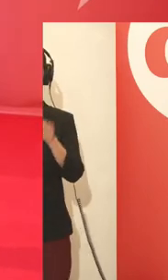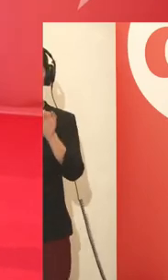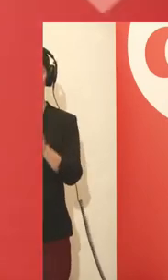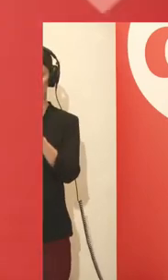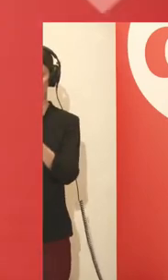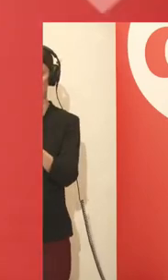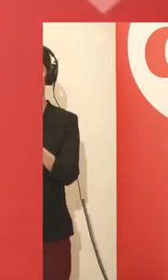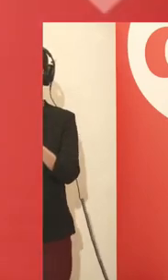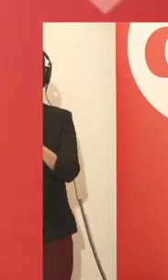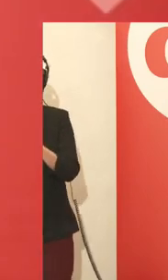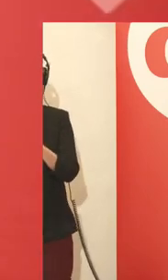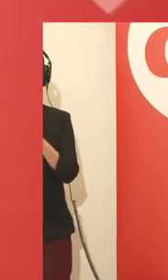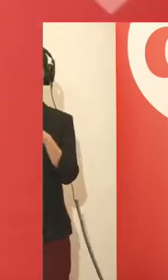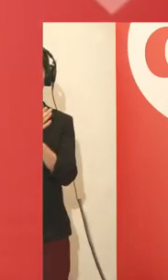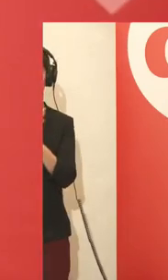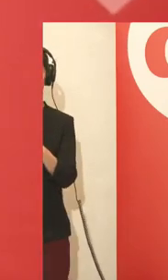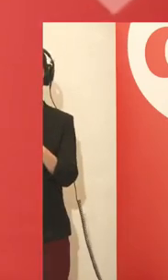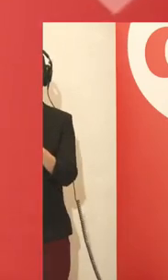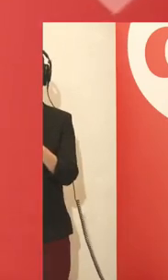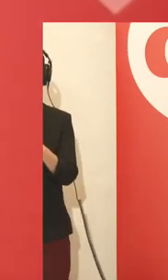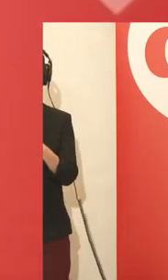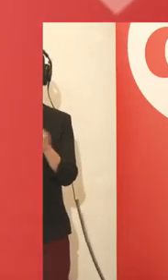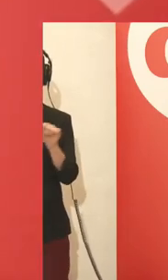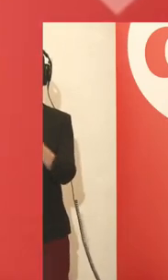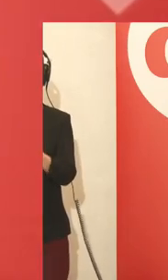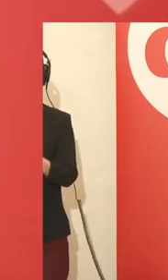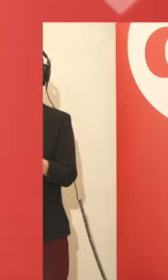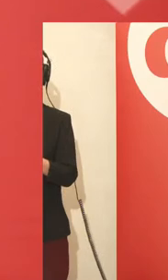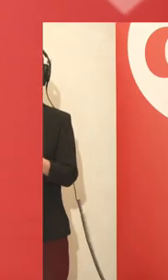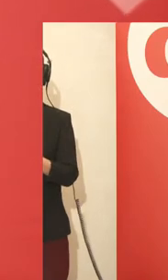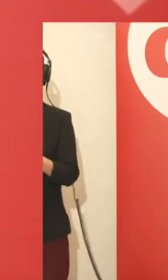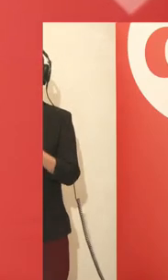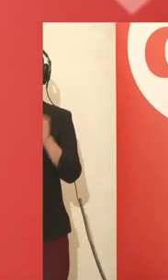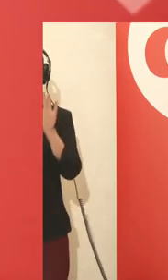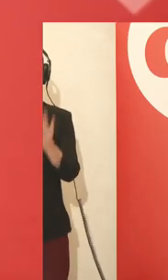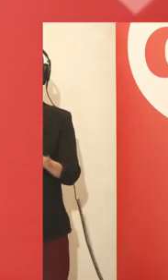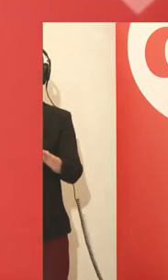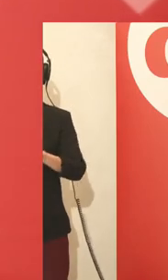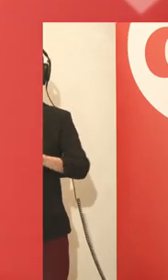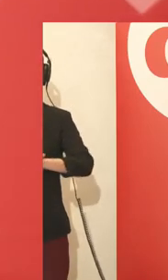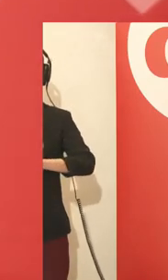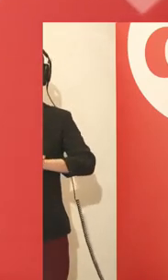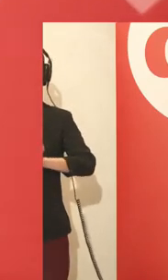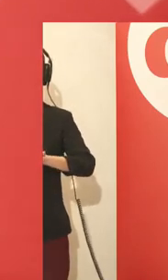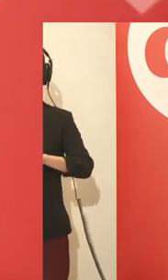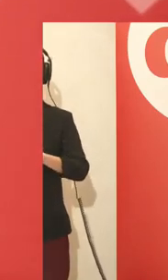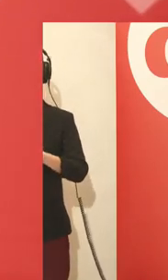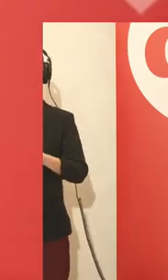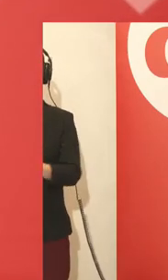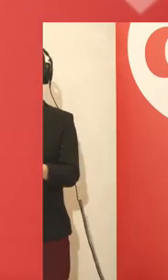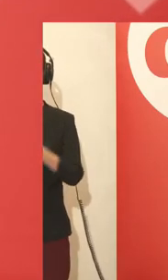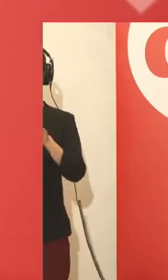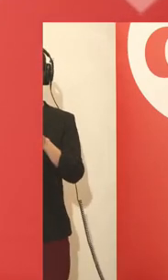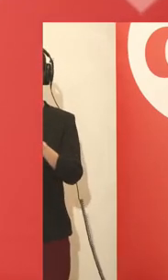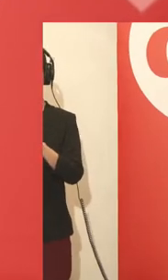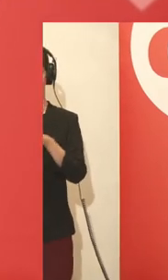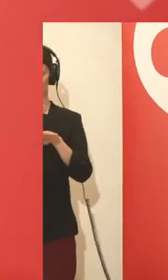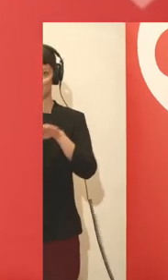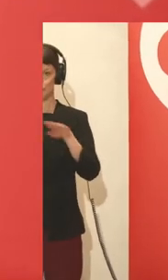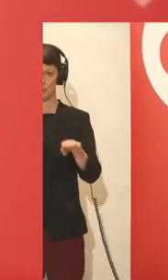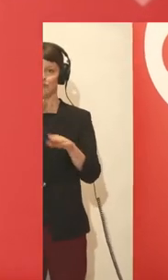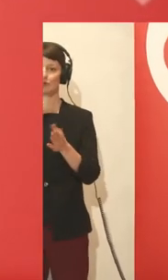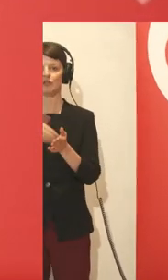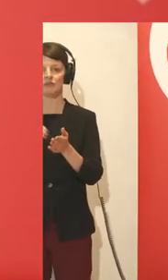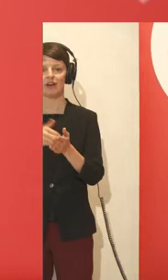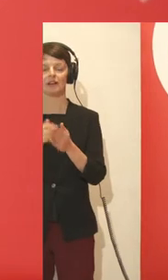qual der wahl haben danach ist dann 16 uhr und um 16 uhr gehen wir dann hier auf der hauptbühne weiter mit